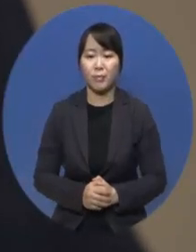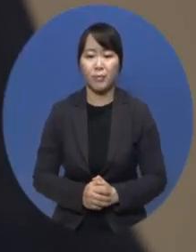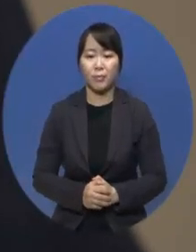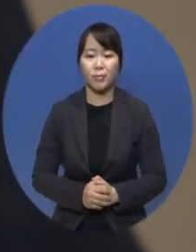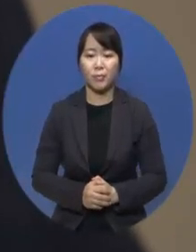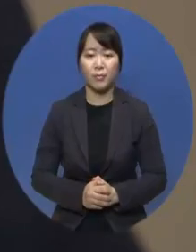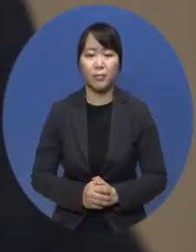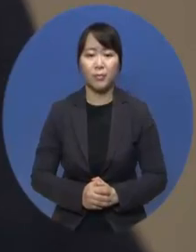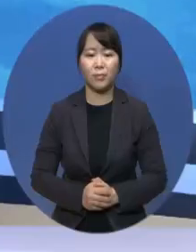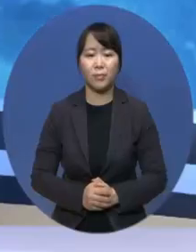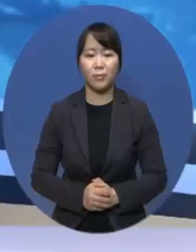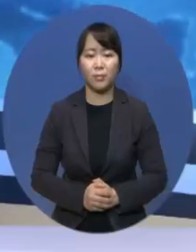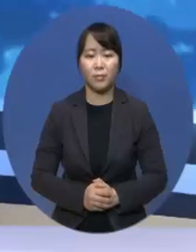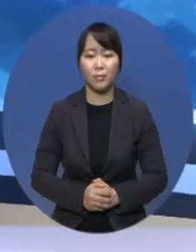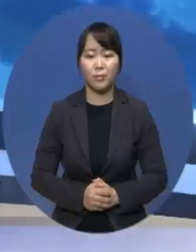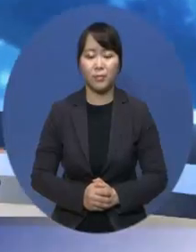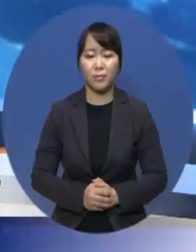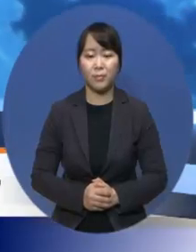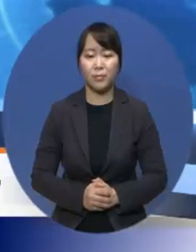박성용입니다.